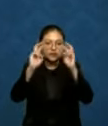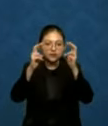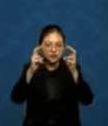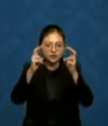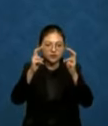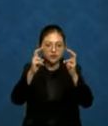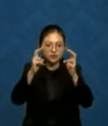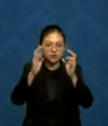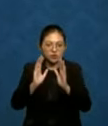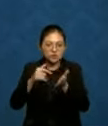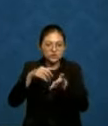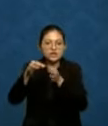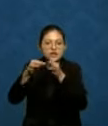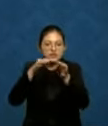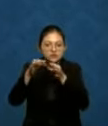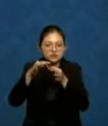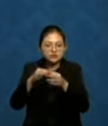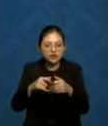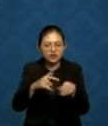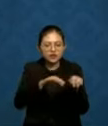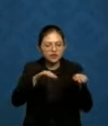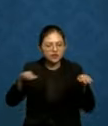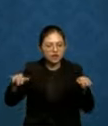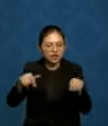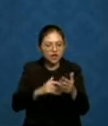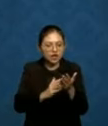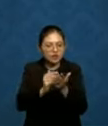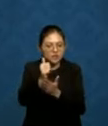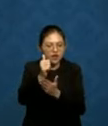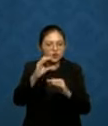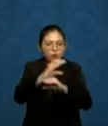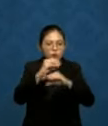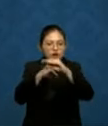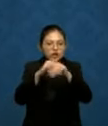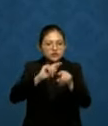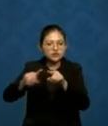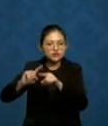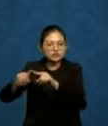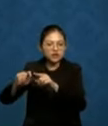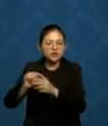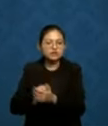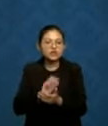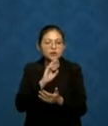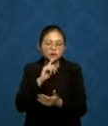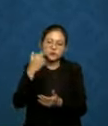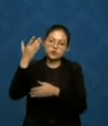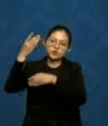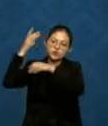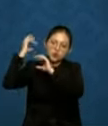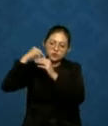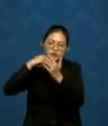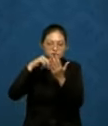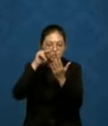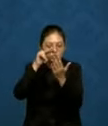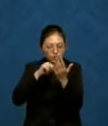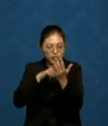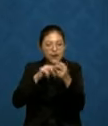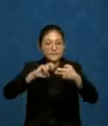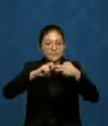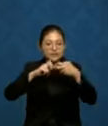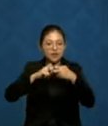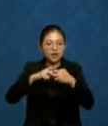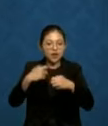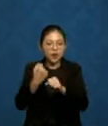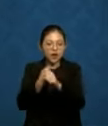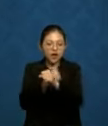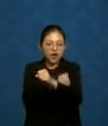ถามท่านผู้ชี้แจงนะครับถึงหลักเกณฑ์ในการอนุมัติโครงการต่างๆครับเนื่องจากครับถ้าเห็นว่าเรากลับไปดูสถิติแรงงานนะครับเราจะพบว่าปัญหาใหญ่ของเรื่องแรง